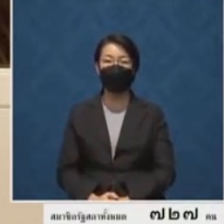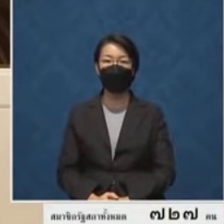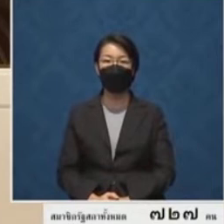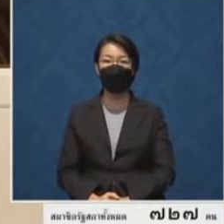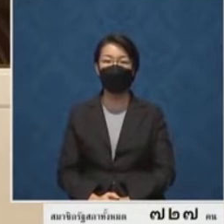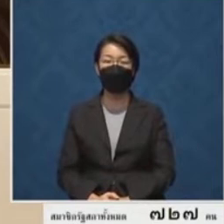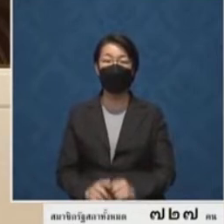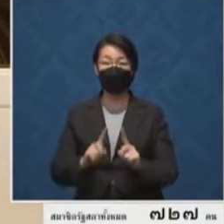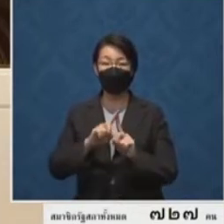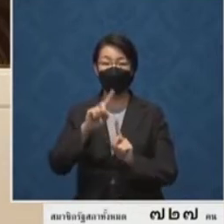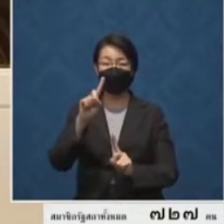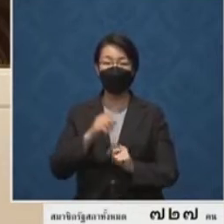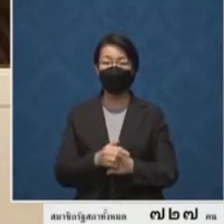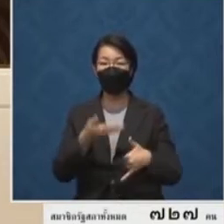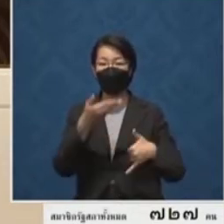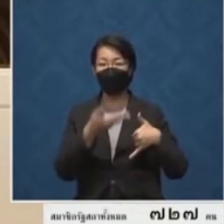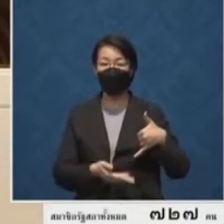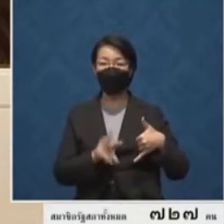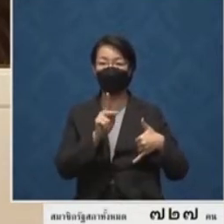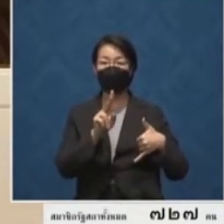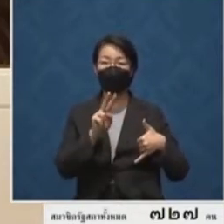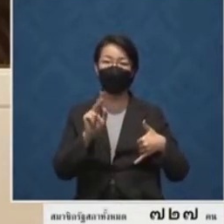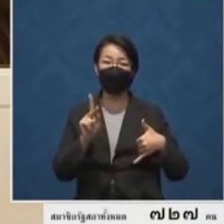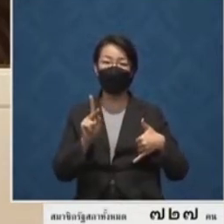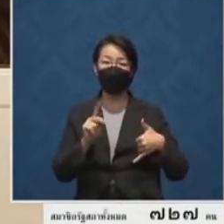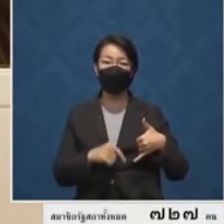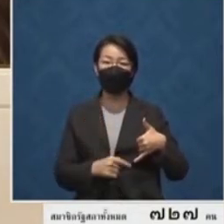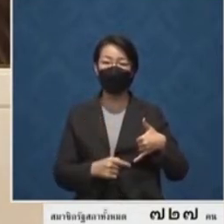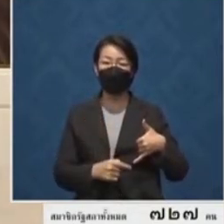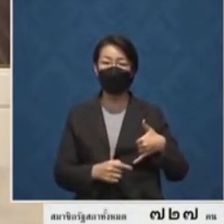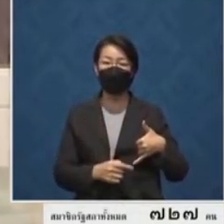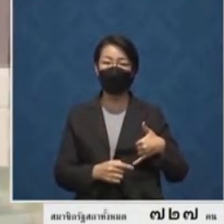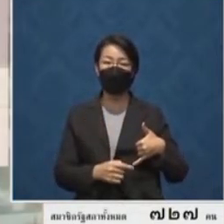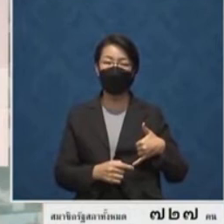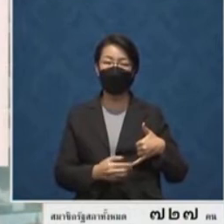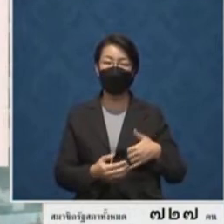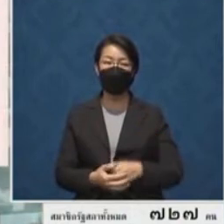หนึ่งนายกนกลิ้มตระกูล